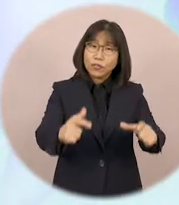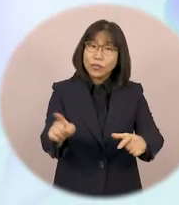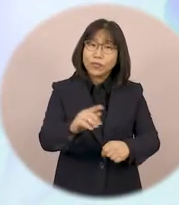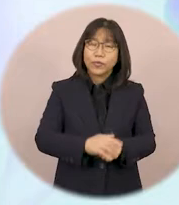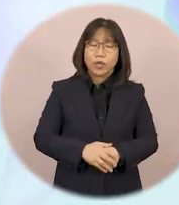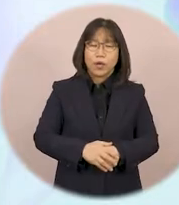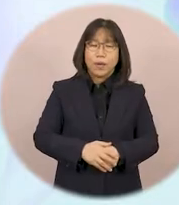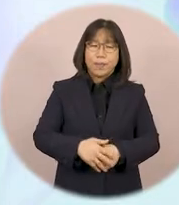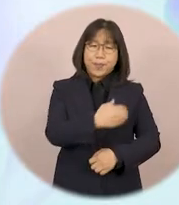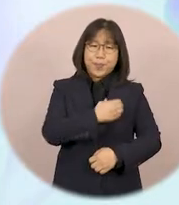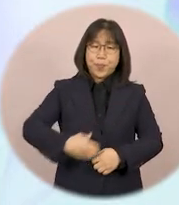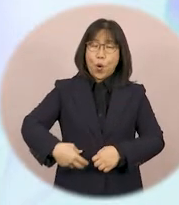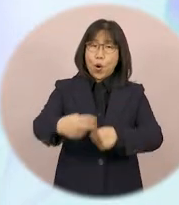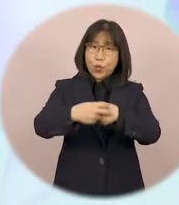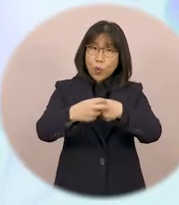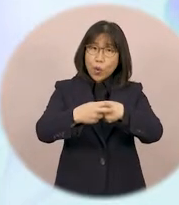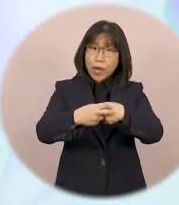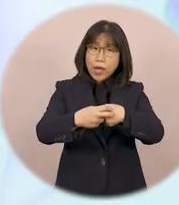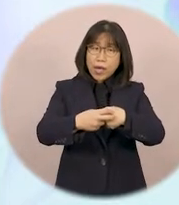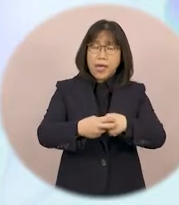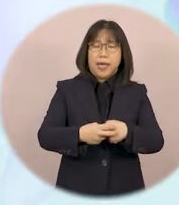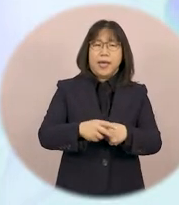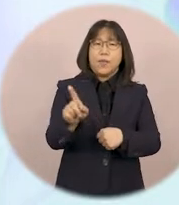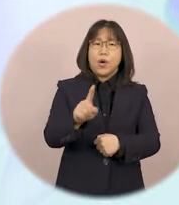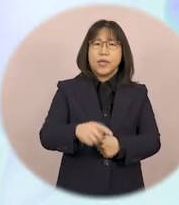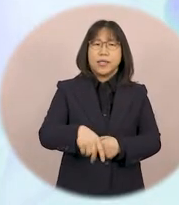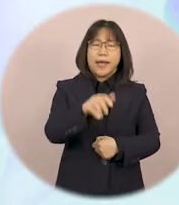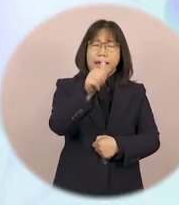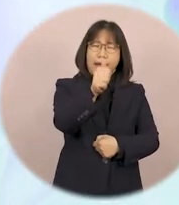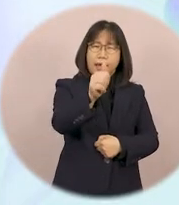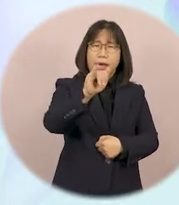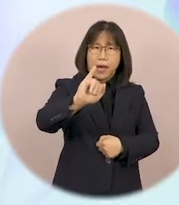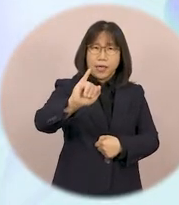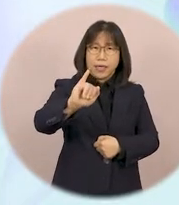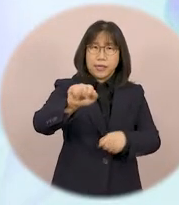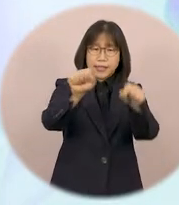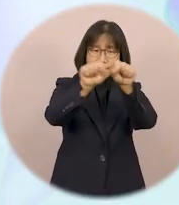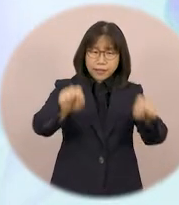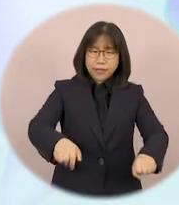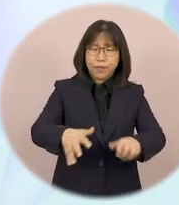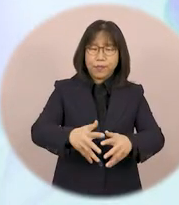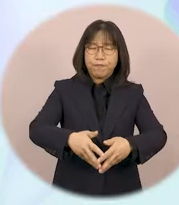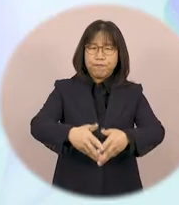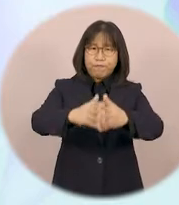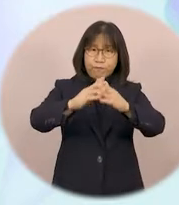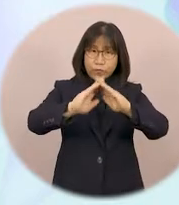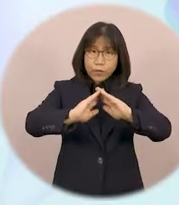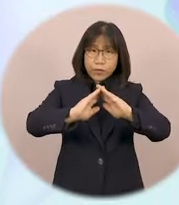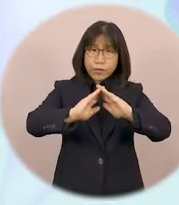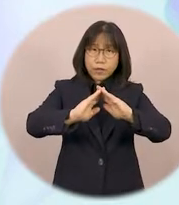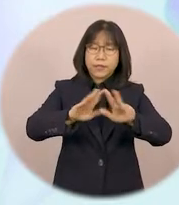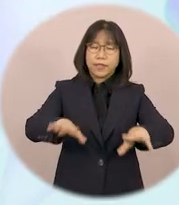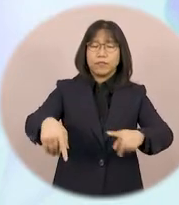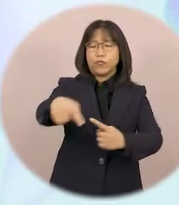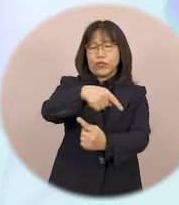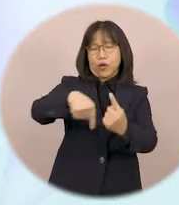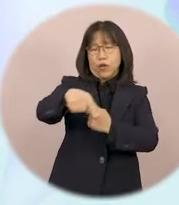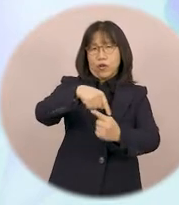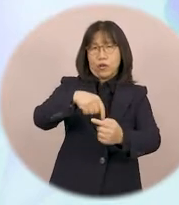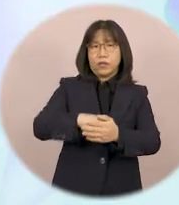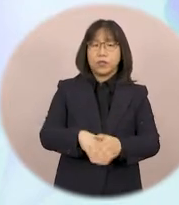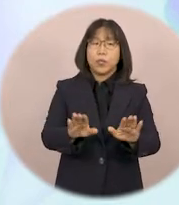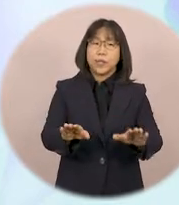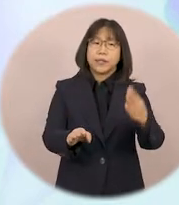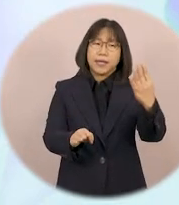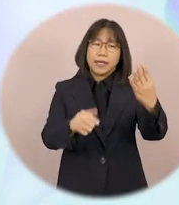강서구가 보건소에 인공지능 기반의 의료 영상 판독 시스템 을 구축하고 운영에 들어갔습니다 이번